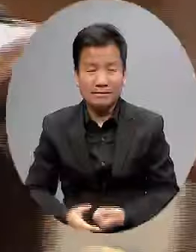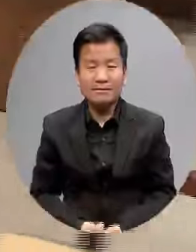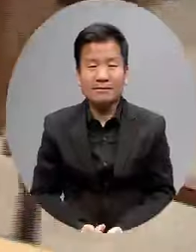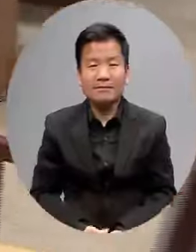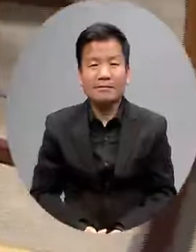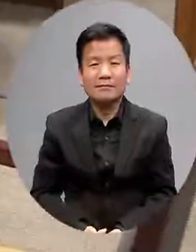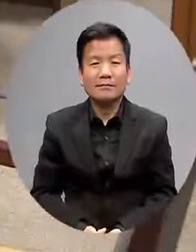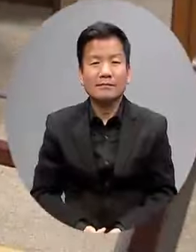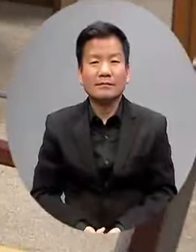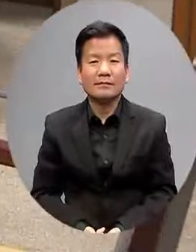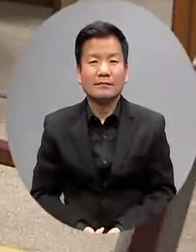정지입니다